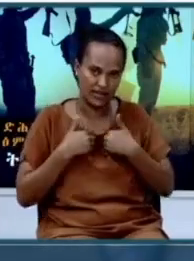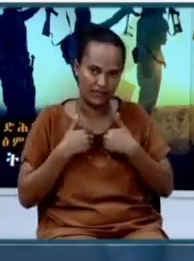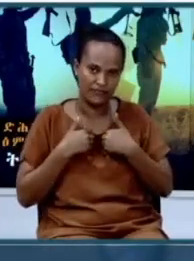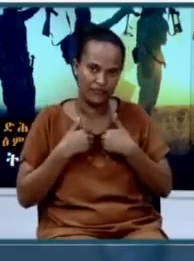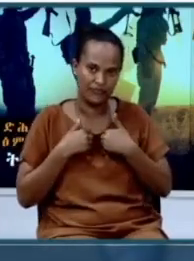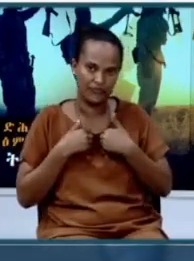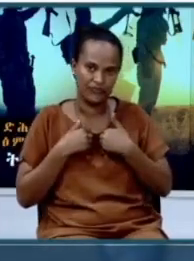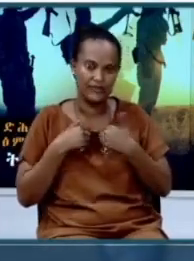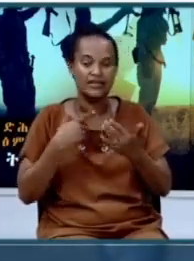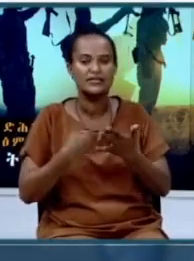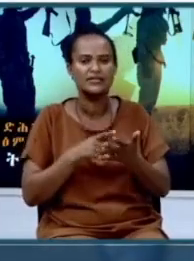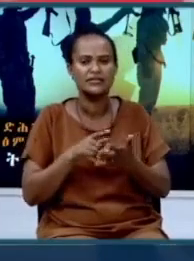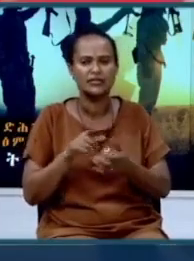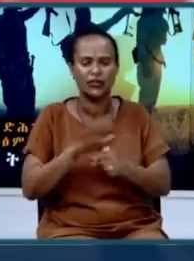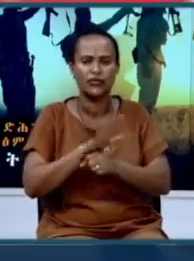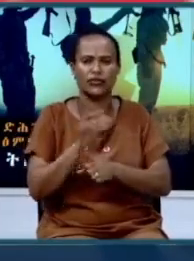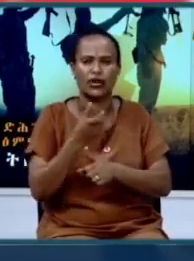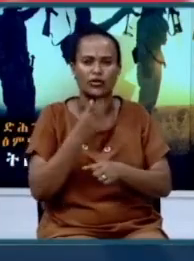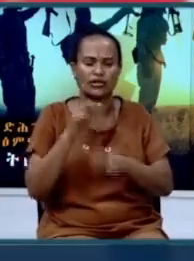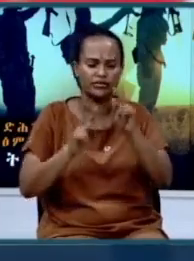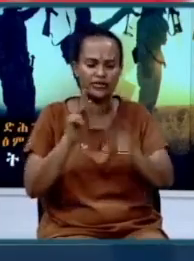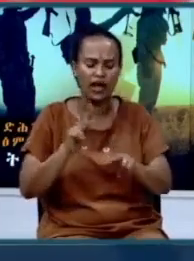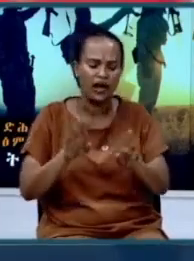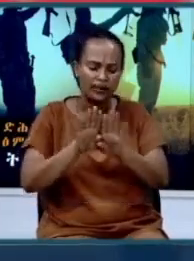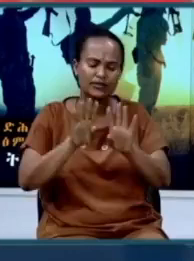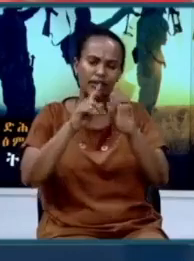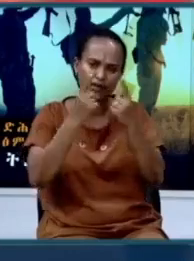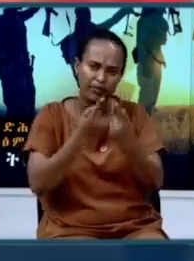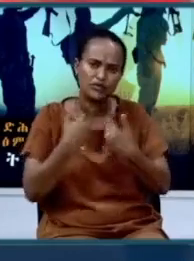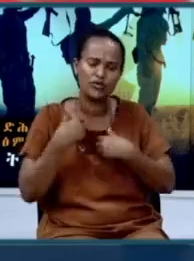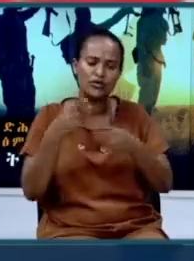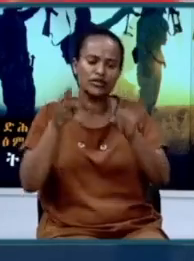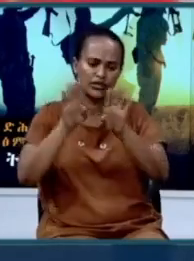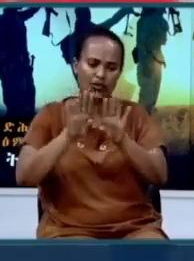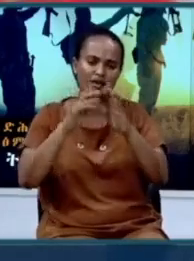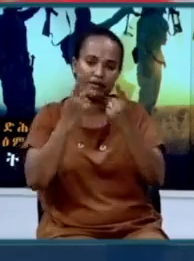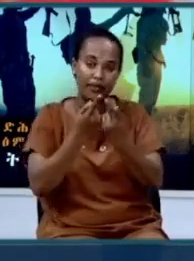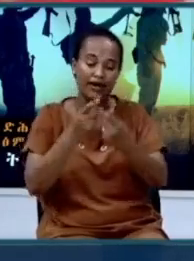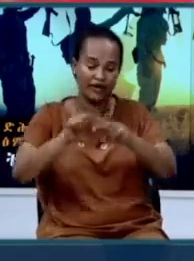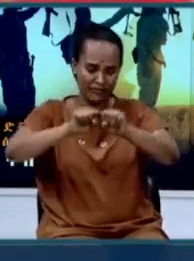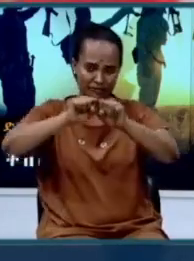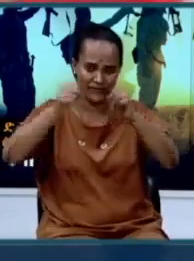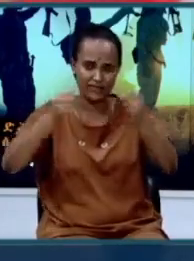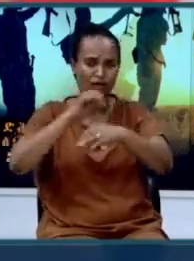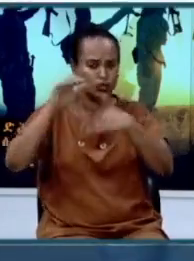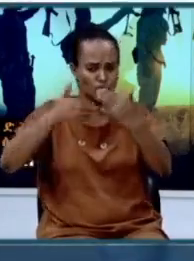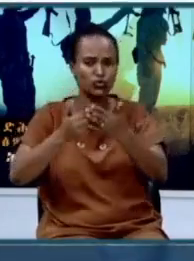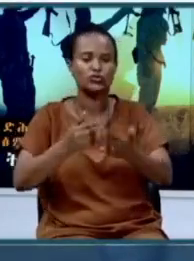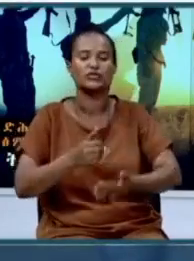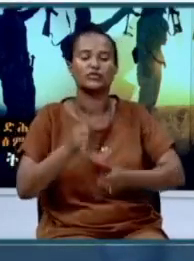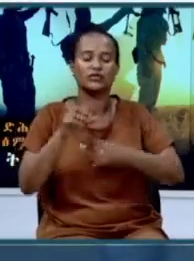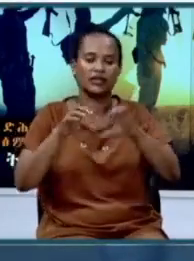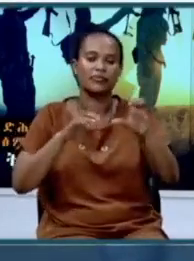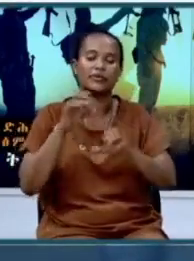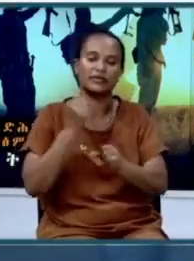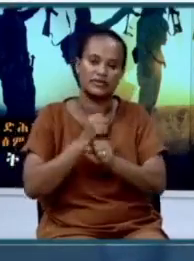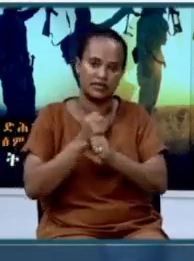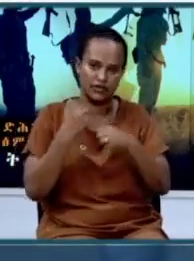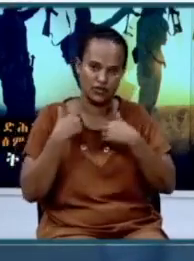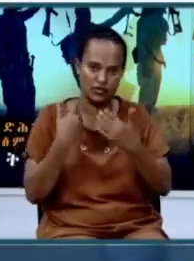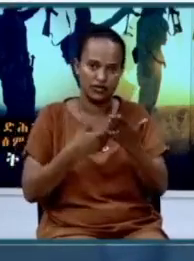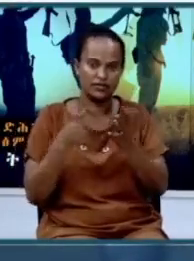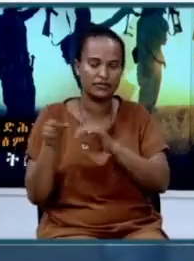ረሃዋይ ኮይኑ ኣይኮነን እቲ ህዝብና ግን ኣብቲ ዕፅዋን ክባን ስለ ዘሎ ነቲ ዕፅዋን ክባን ንምፍንፃሕ ዝከኣል ኩሉ ንምግባር እዩ ዝሰርሕ ዘሎ እዚ